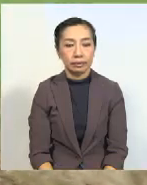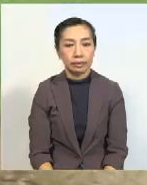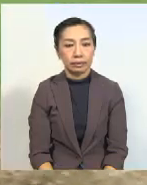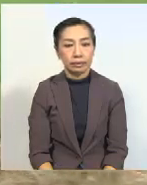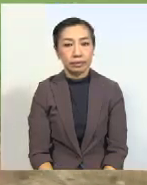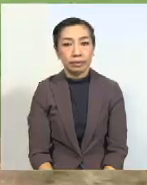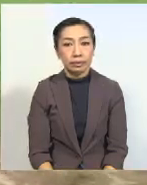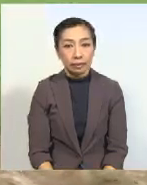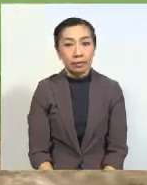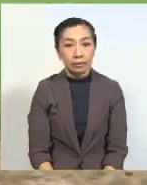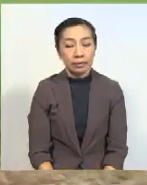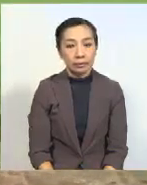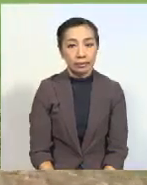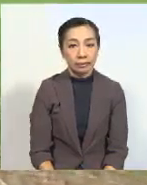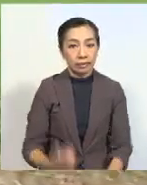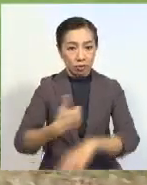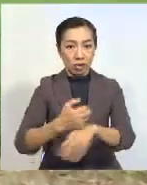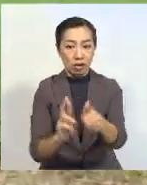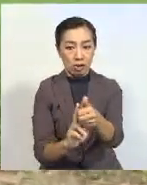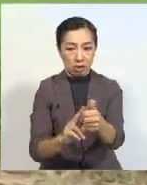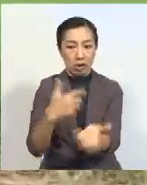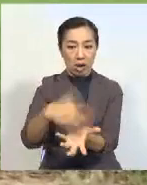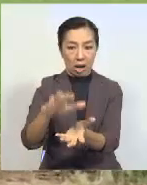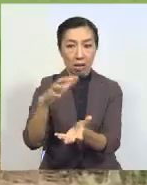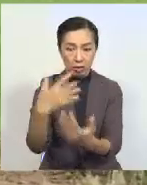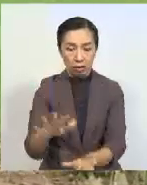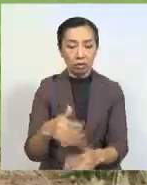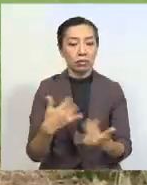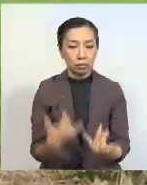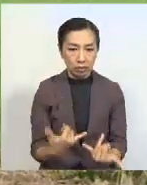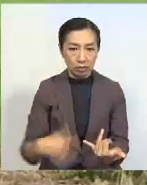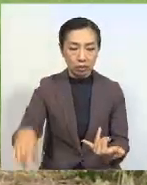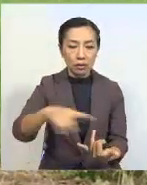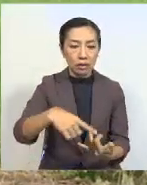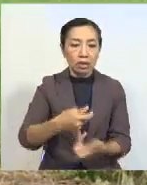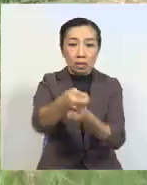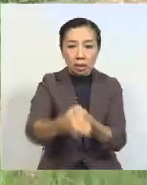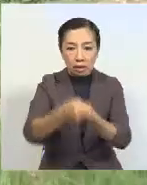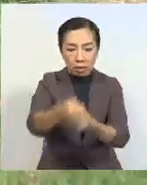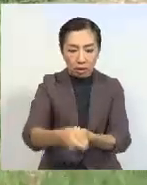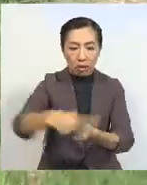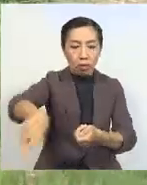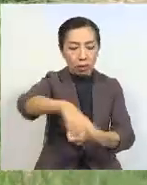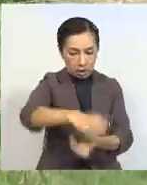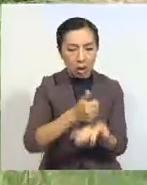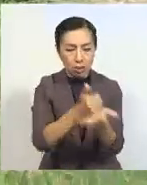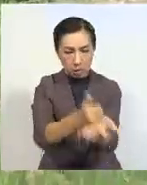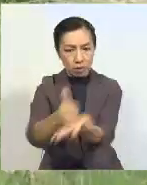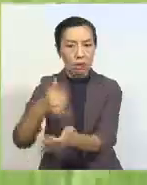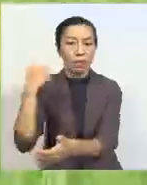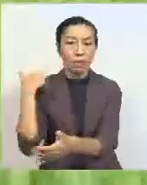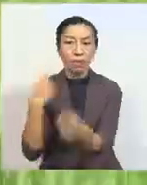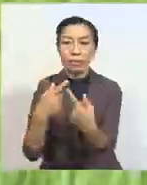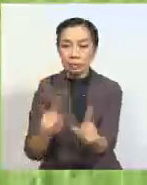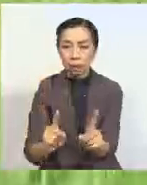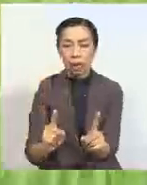อย่างที่รองอธิบดีกรมการข้าวบอกนะคะว่าตอนนี้จะต้องช่วยเหลือเยียวยากลุ่มพี่น้องเกษตรกรอย่างแน่นอนแต่ก็